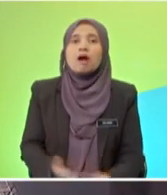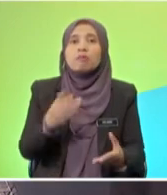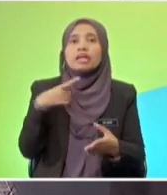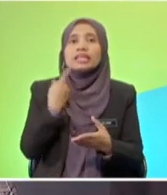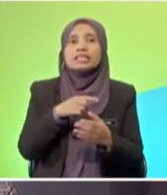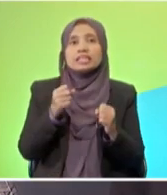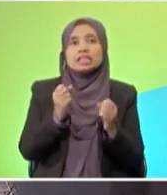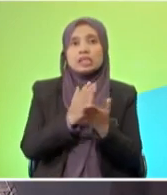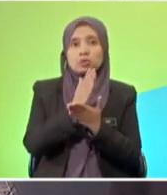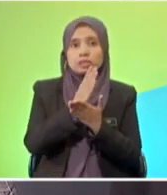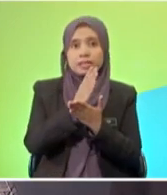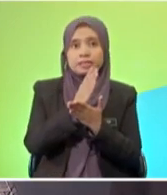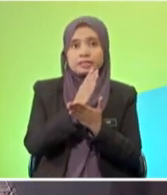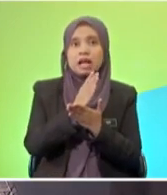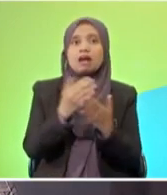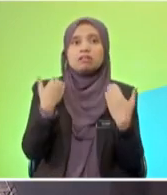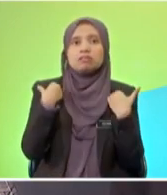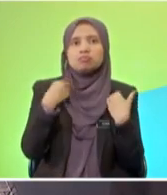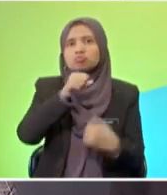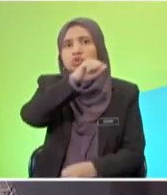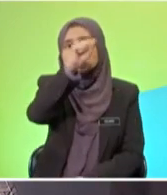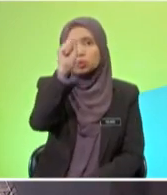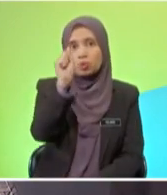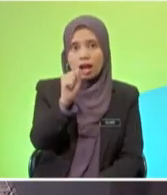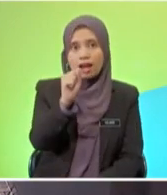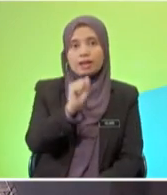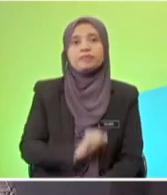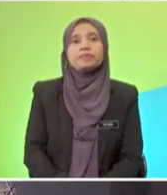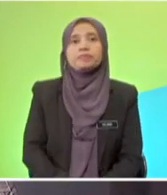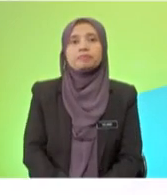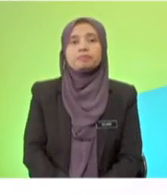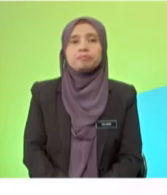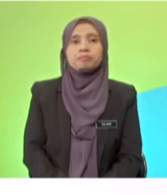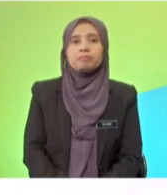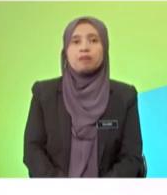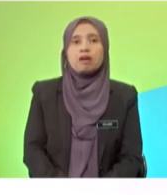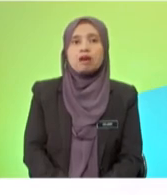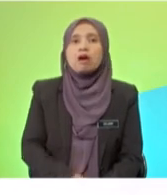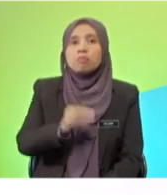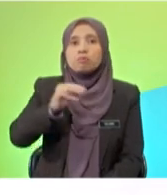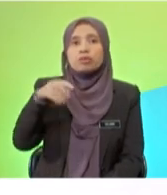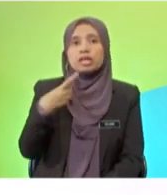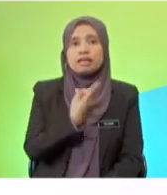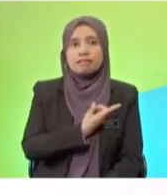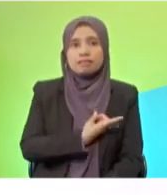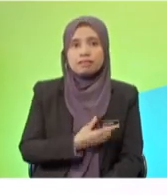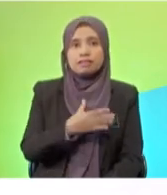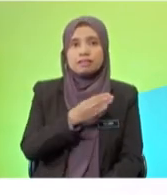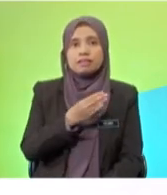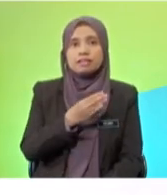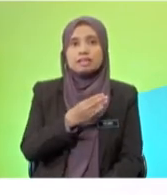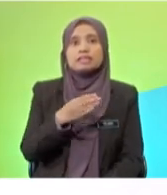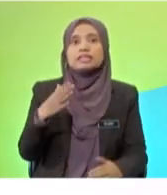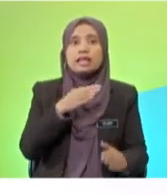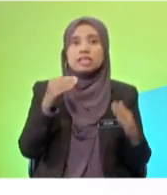seterusnya kita ada soal dan pengukuhan murid-murid kita di rumah dan di video